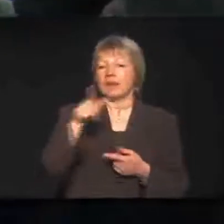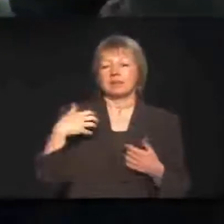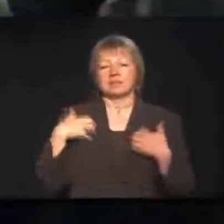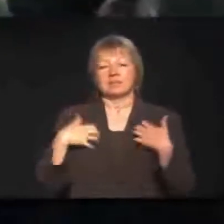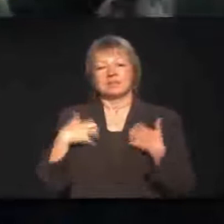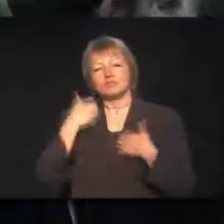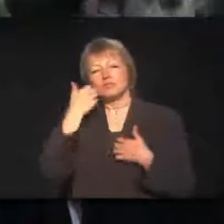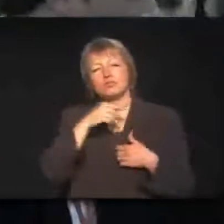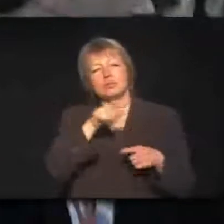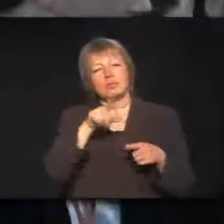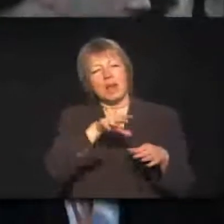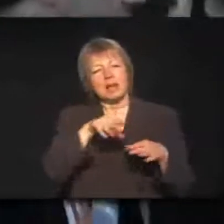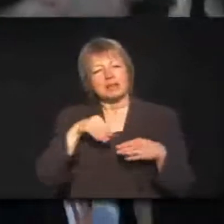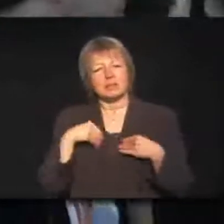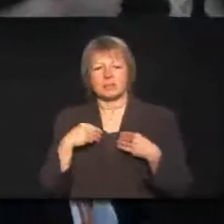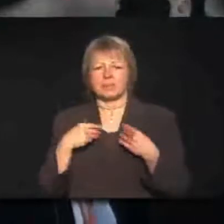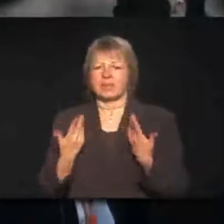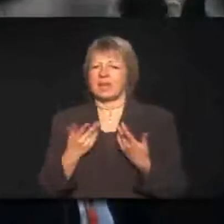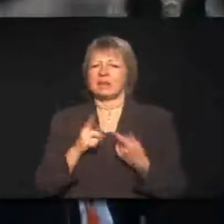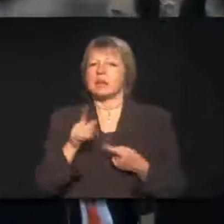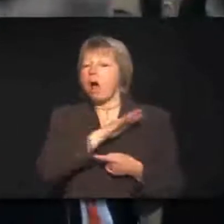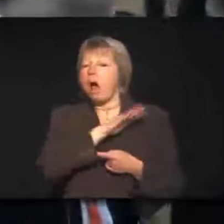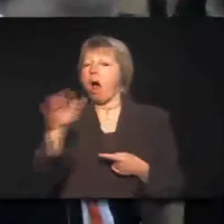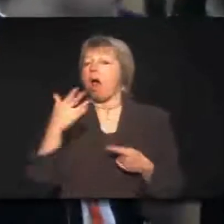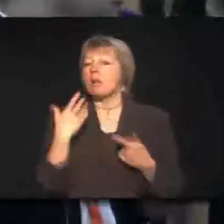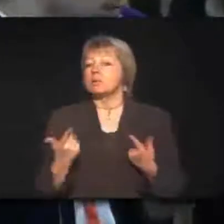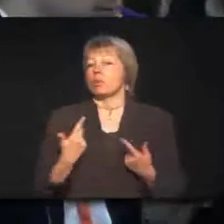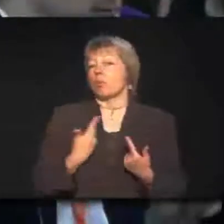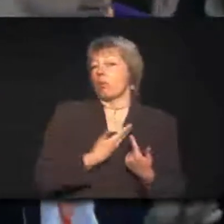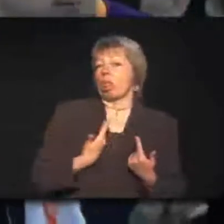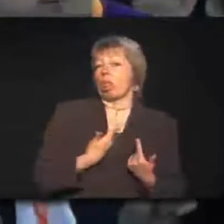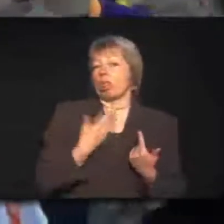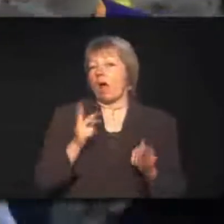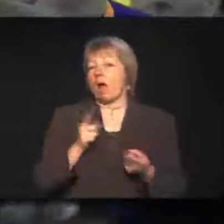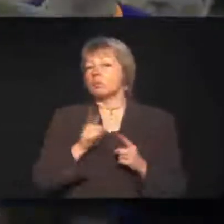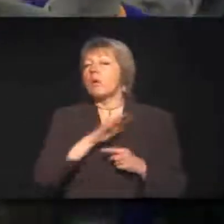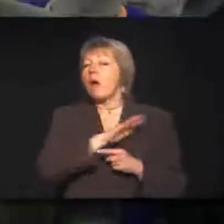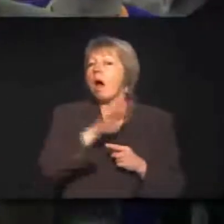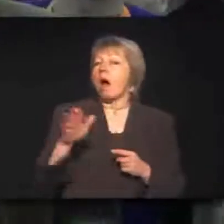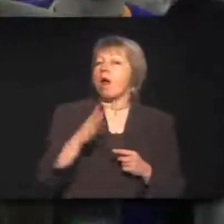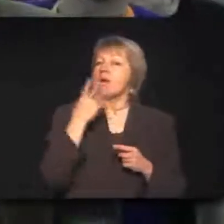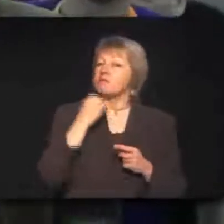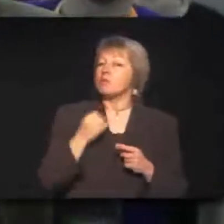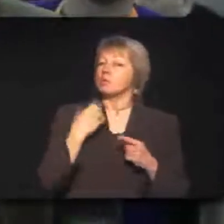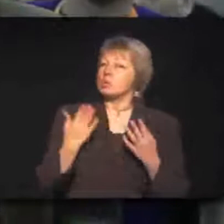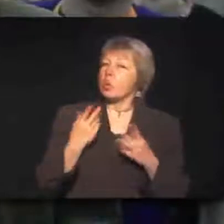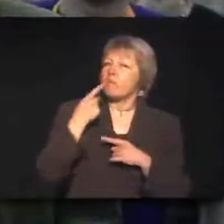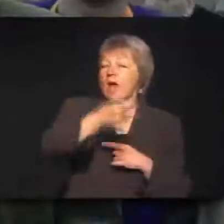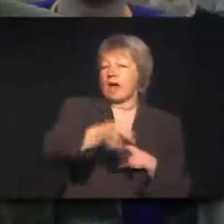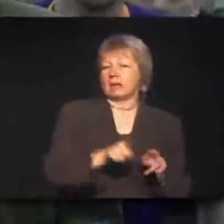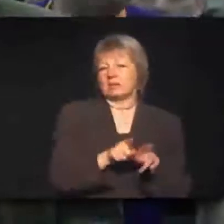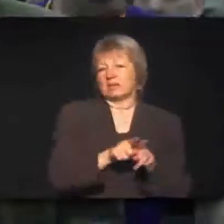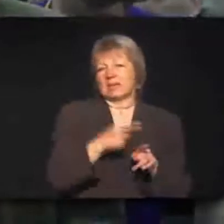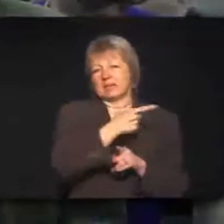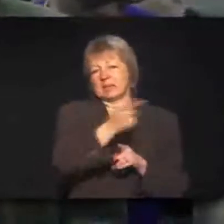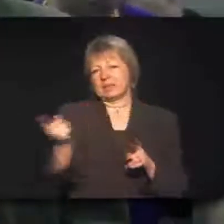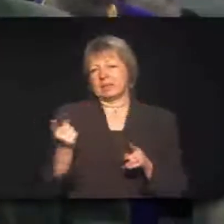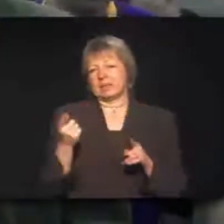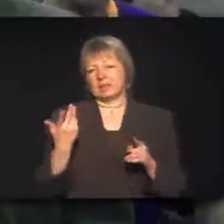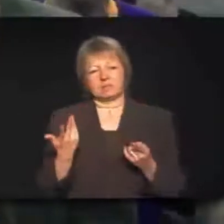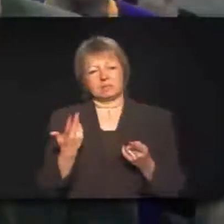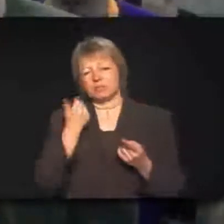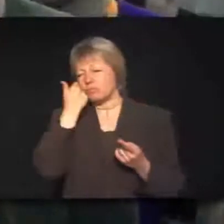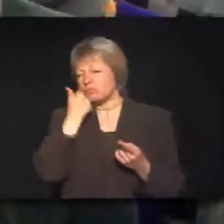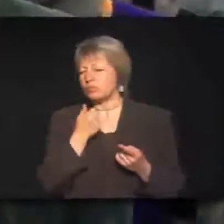akzeptiert das nicht jeder so wagemutig ist wie ihr seid und nicht jeder so weit gehen möchte wie ihr es heute tun wollt und gib auch euch einen Ruck und